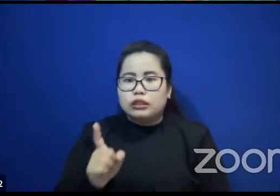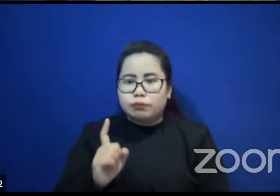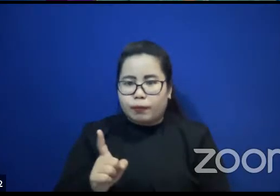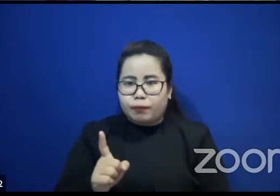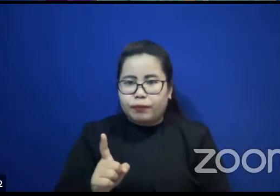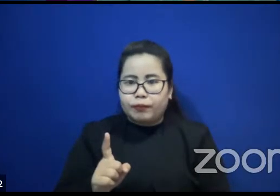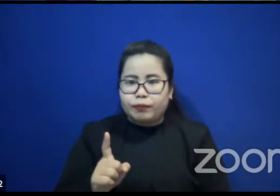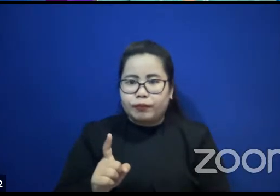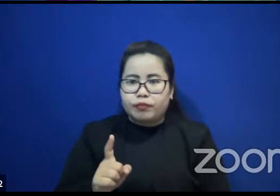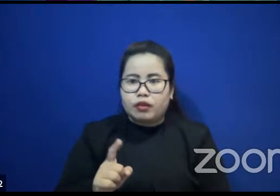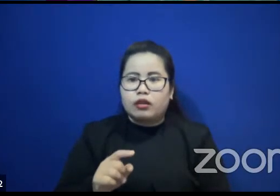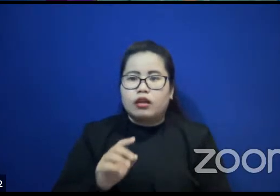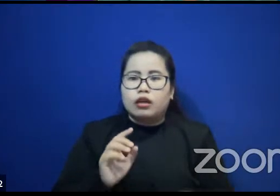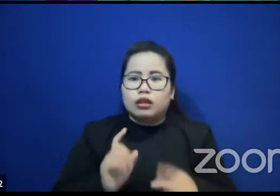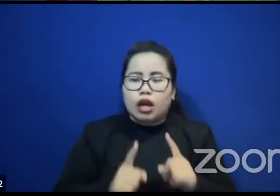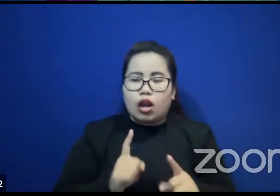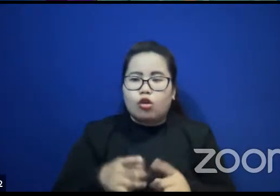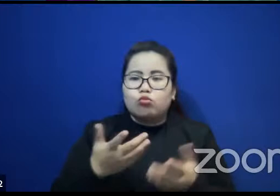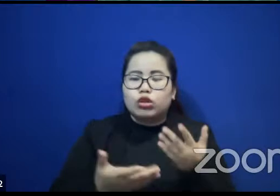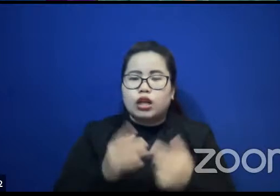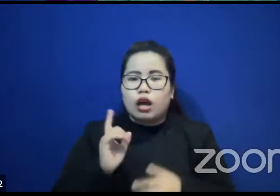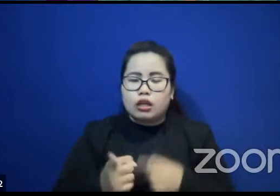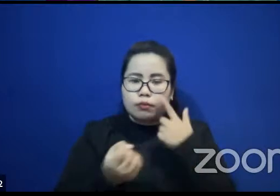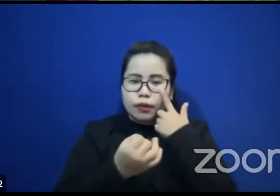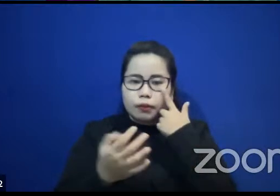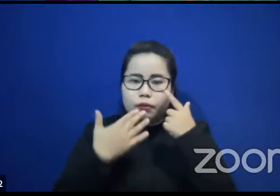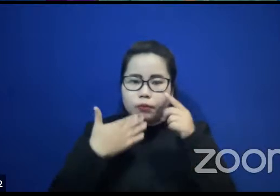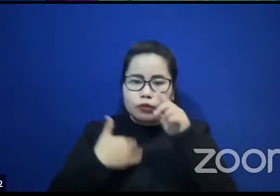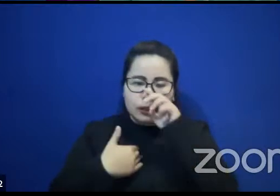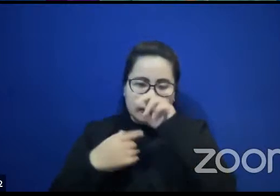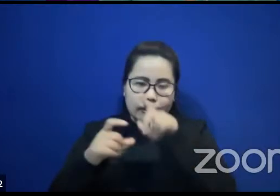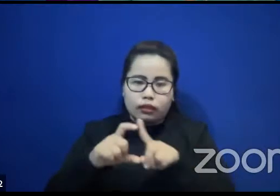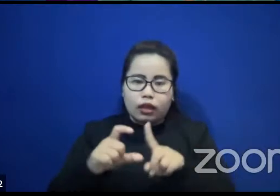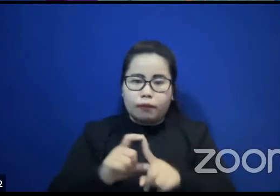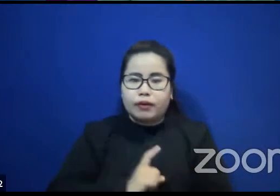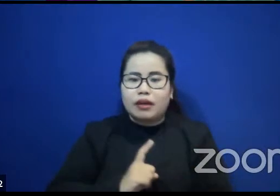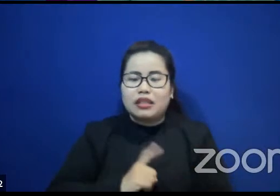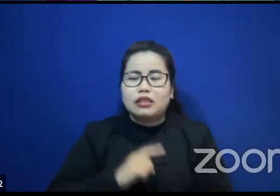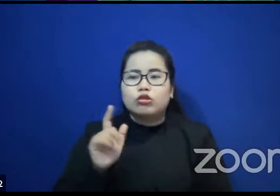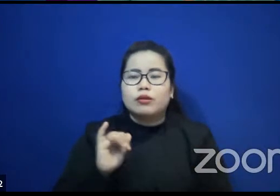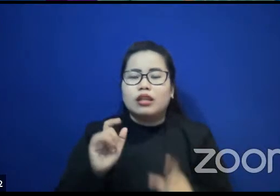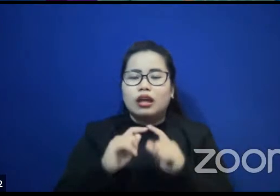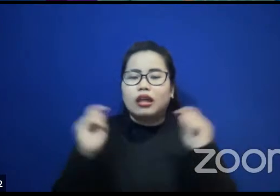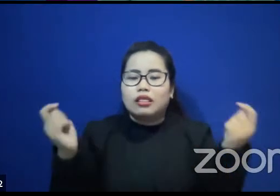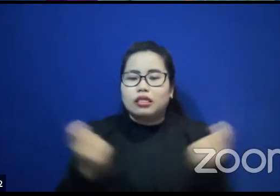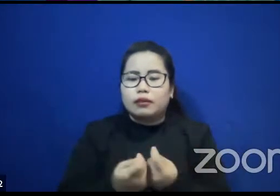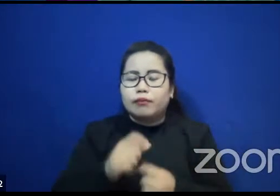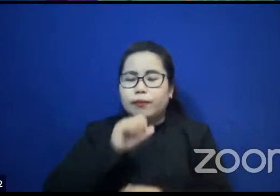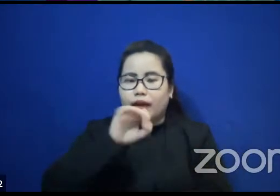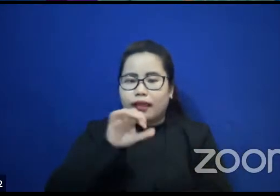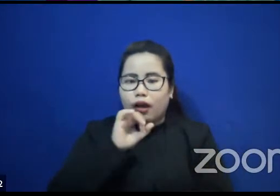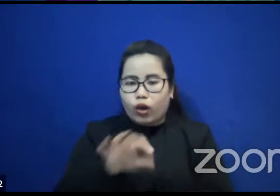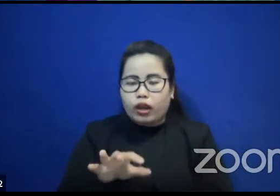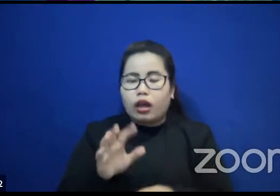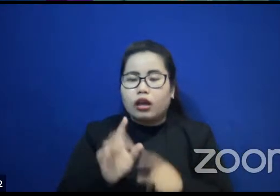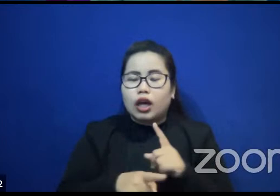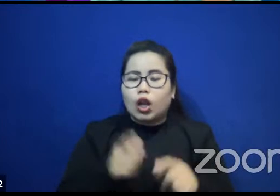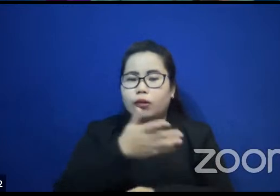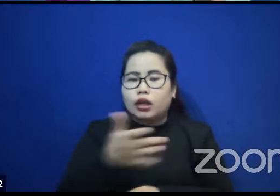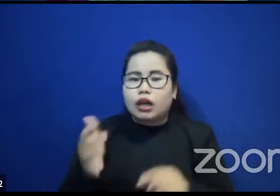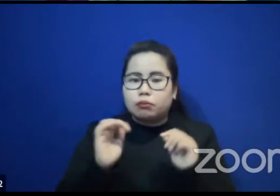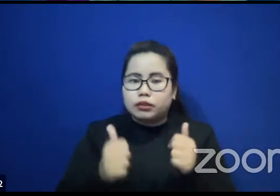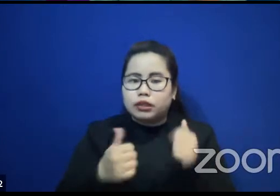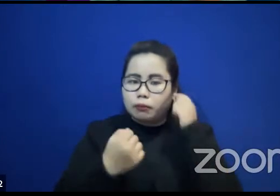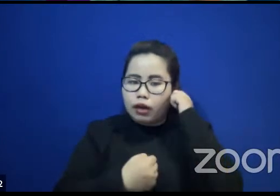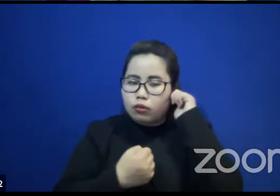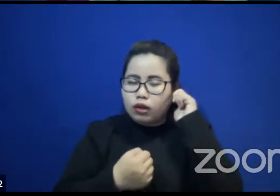eh untuk beberapa pemilik data pribadi itu sangat penting kita pemberitahuan itu artinya mereka bisa melakukan